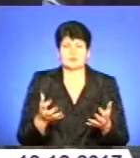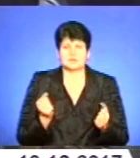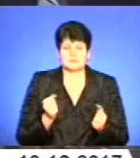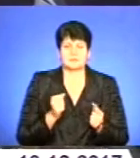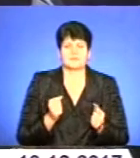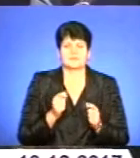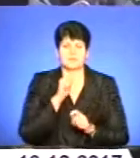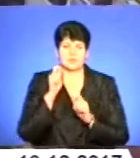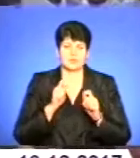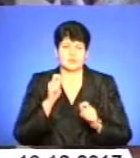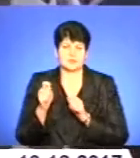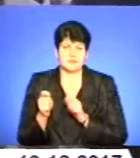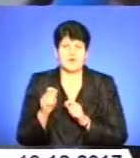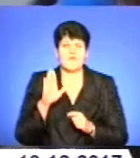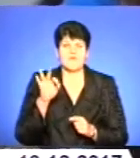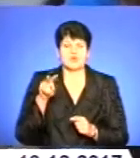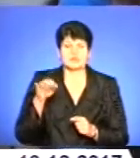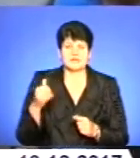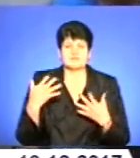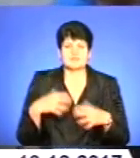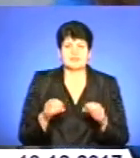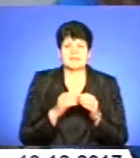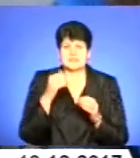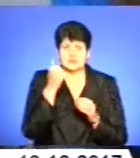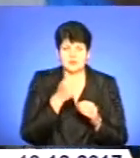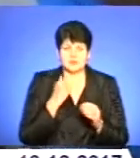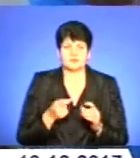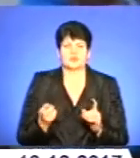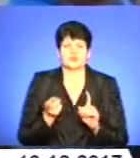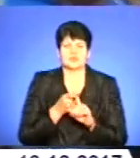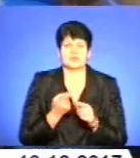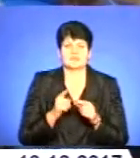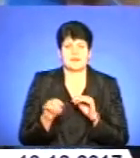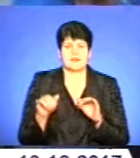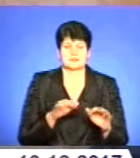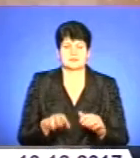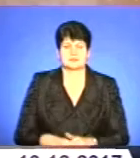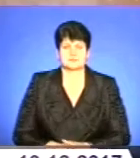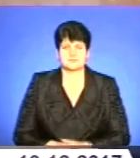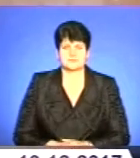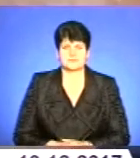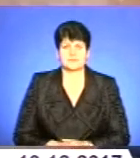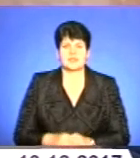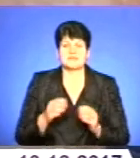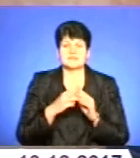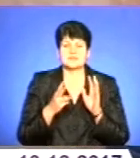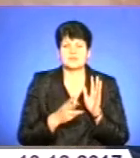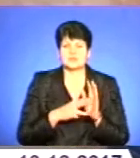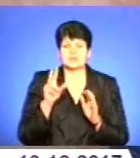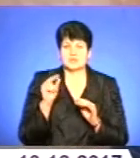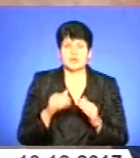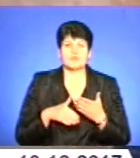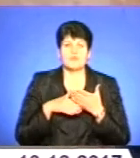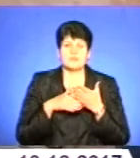помічників «Святого Миколая». Волонтерка Ірина вже 10 років долучається до цієї акції. 18 числа допомагаємо